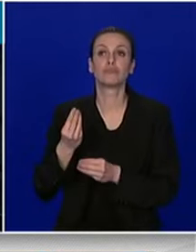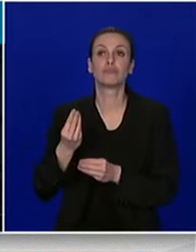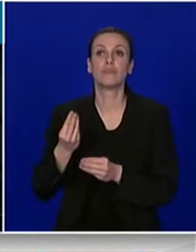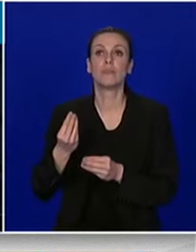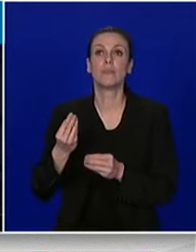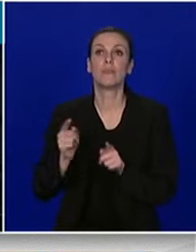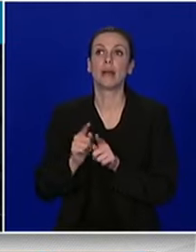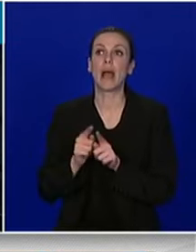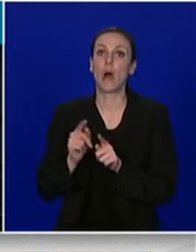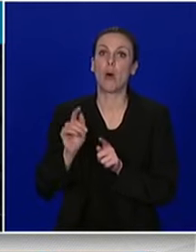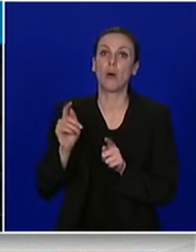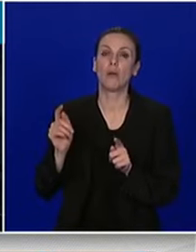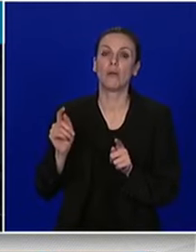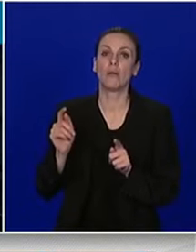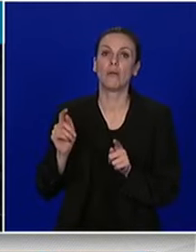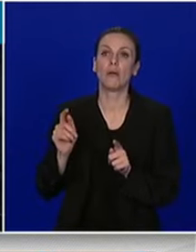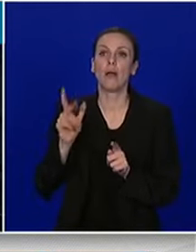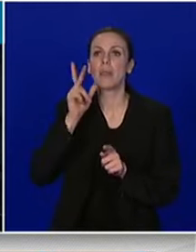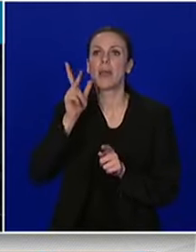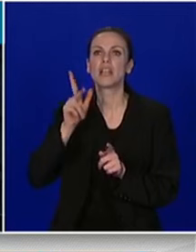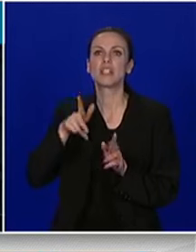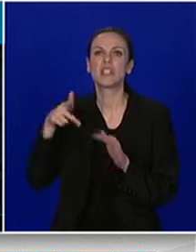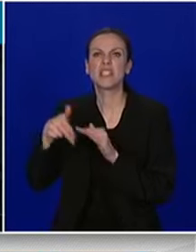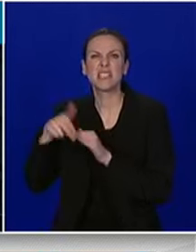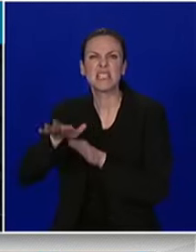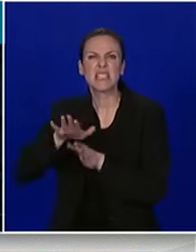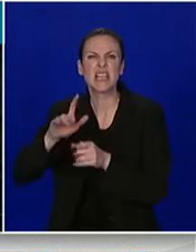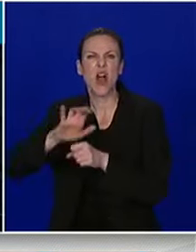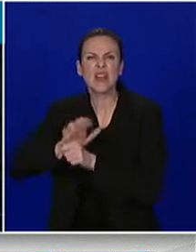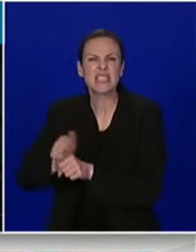poticati je represija. Možda nije